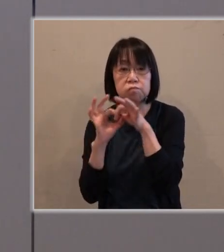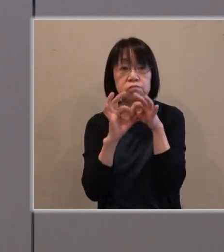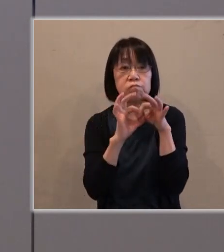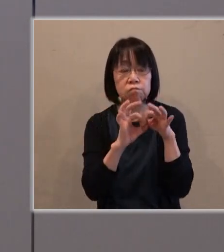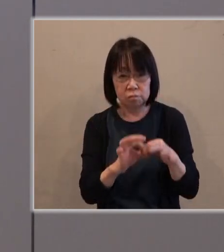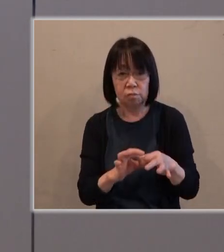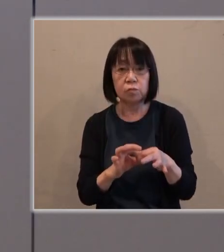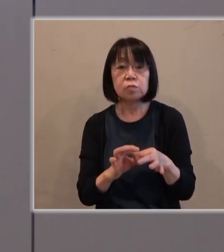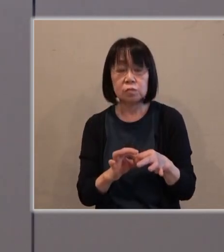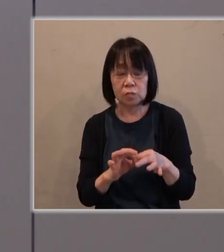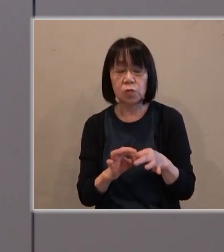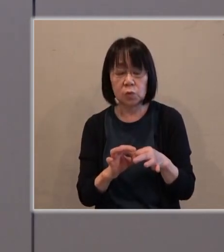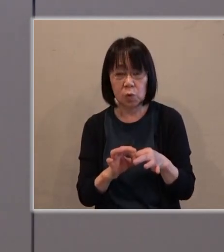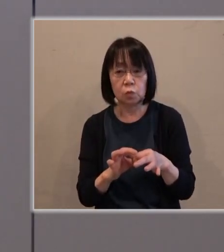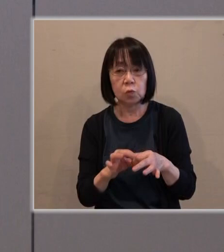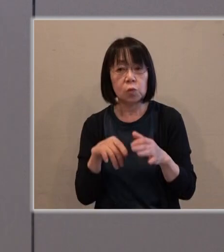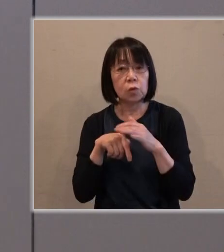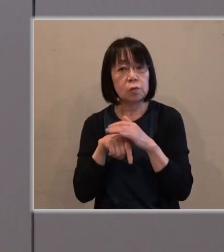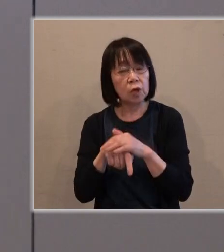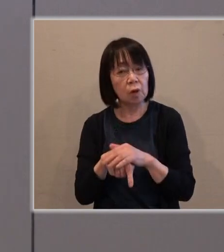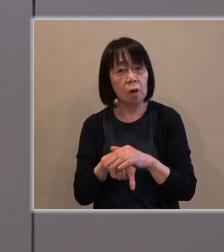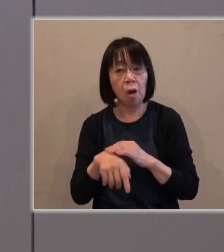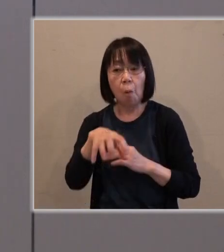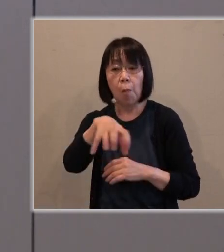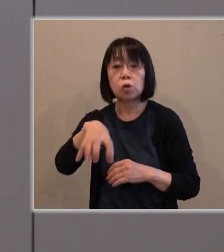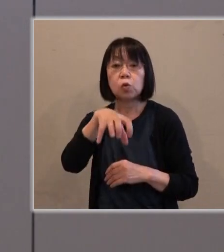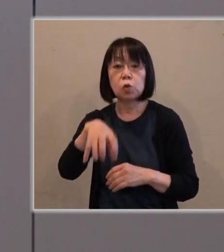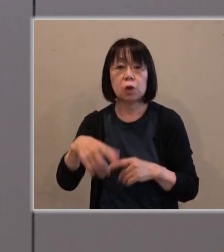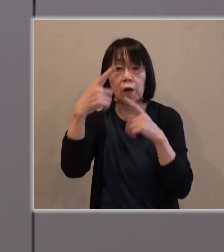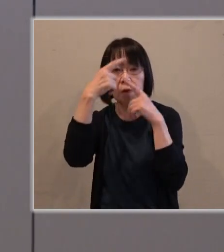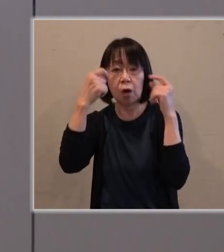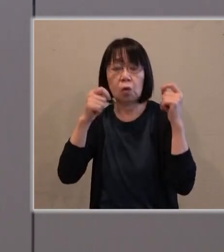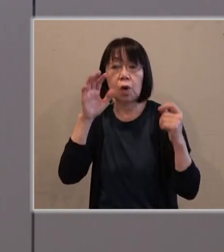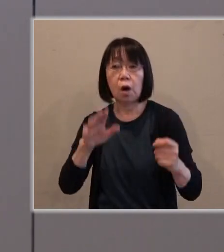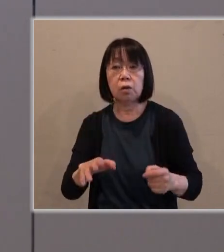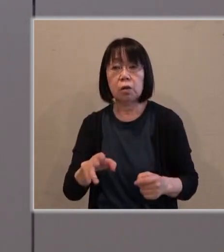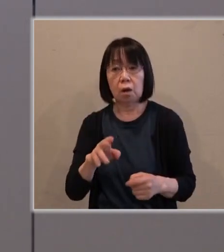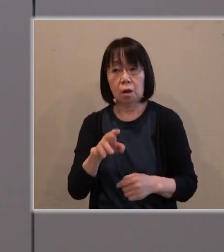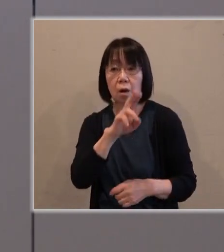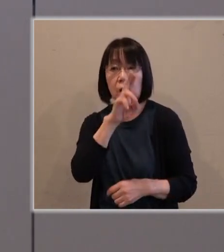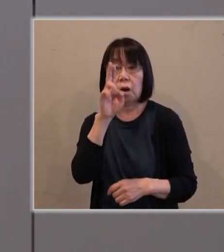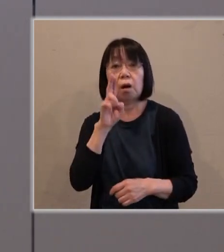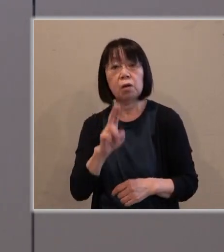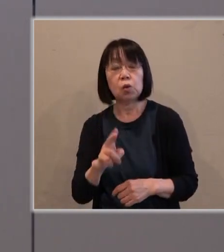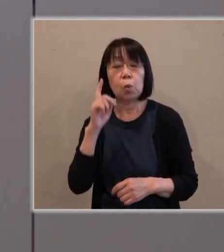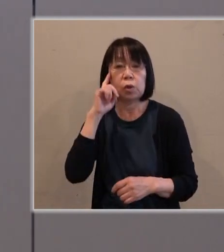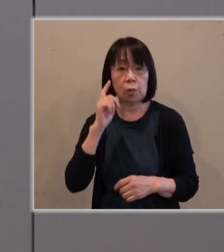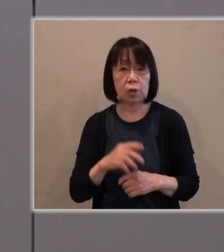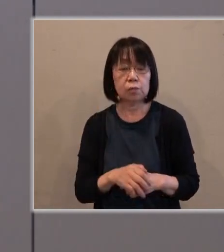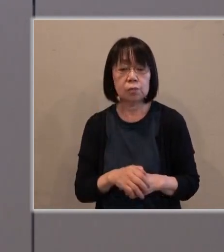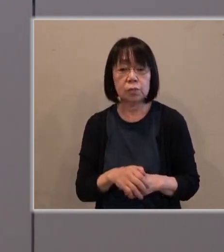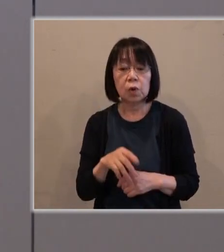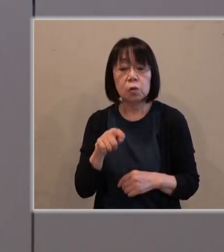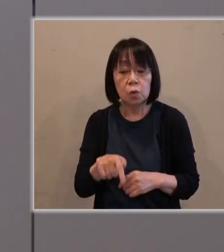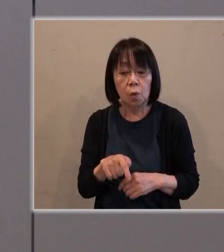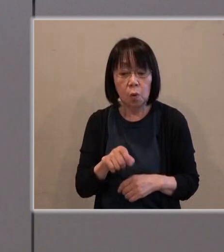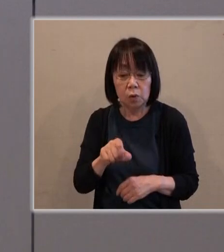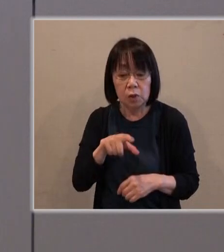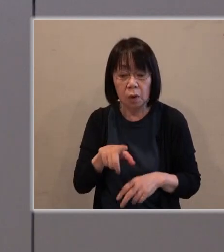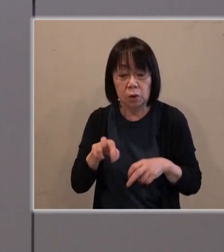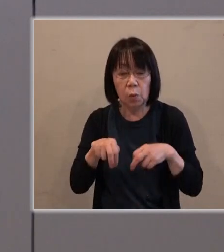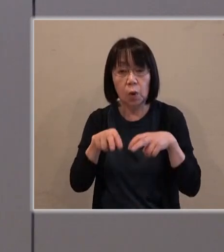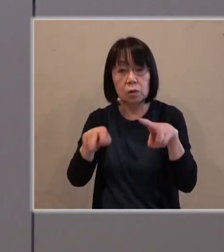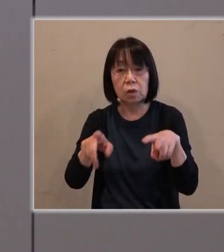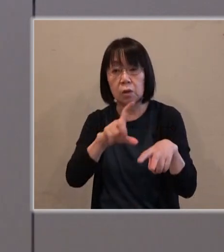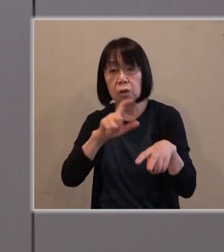所として大学っていうのがあったからかなっていうふうに思っています。でそこからこうボランティアでそれこそいろんな世代の人